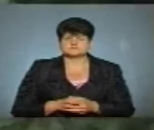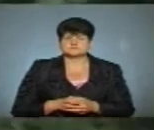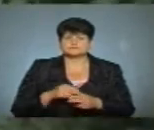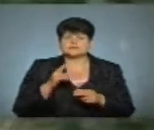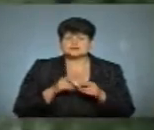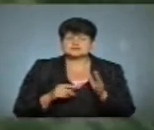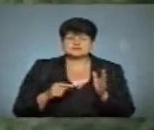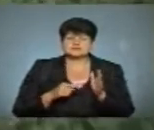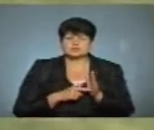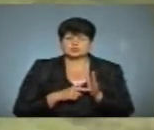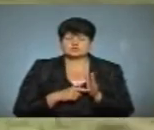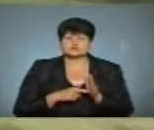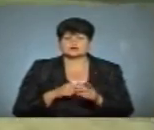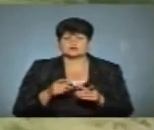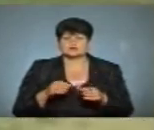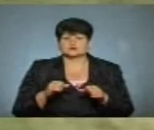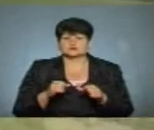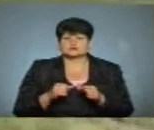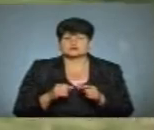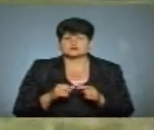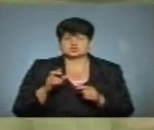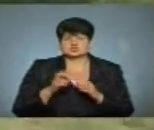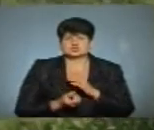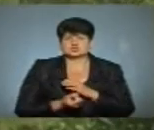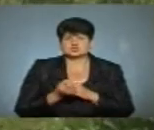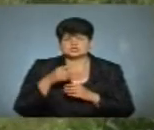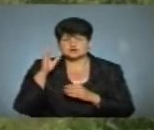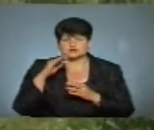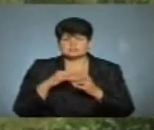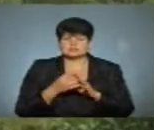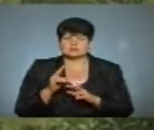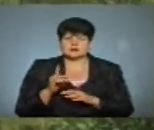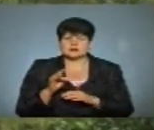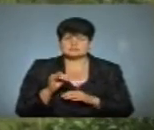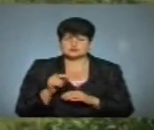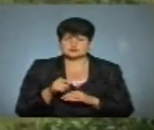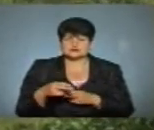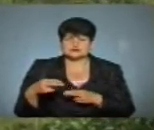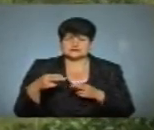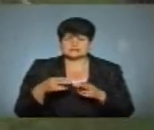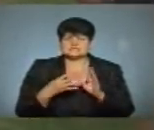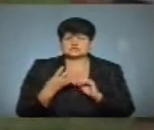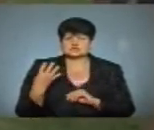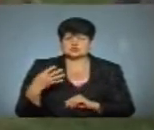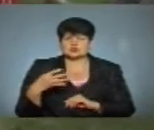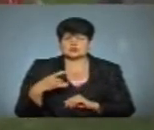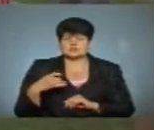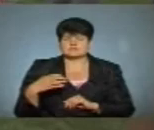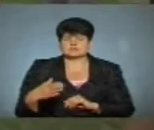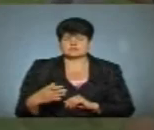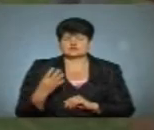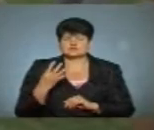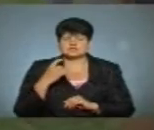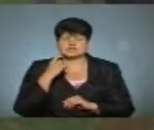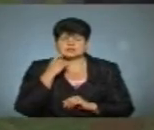Кінцева точка веломарафону «Дружня громада» – джерело Богородиці поблизу села Красівка. Сюди велосипедисти їхали 40 хвилин.